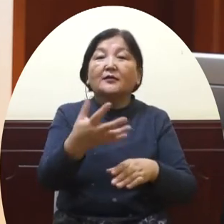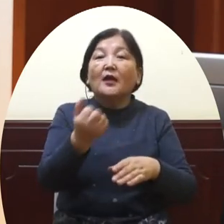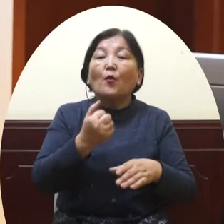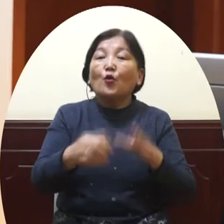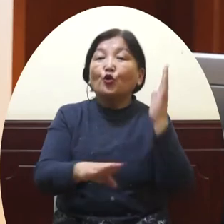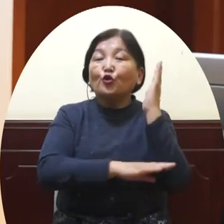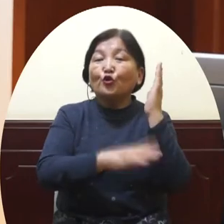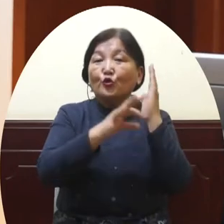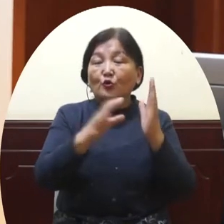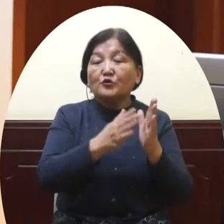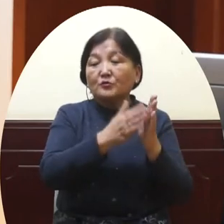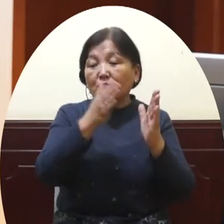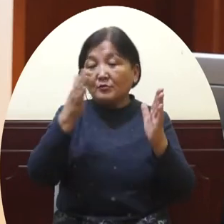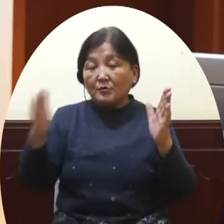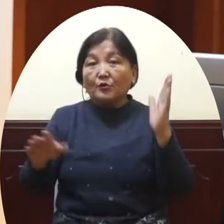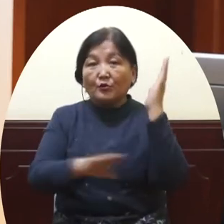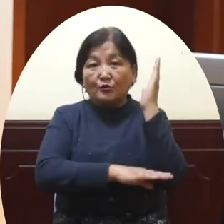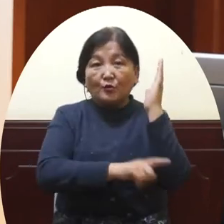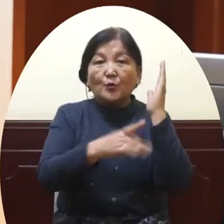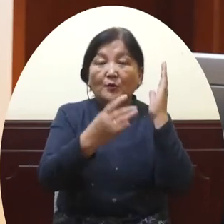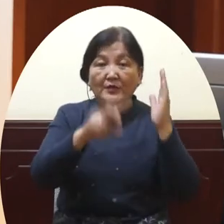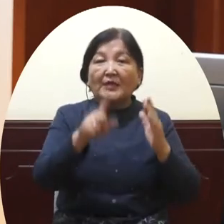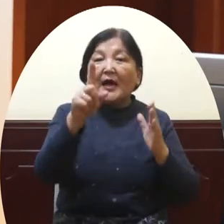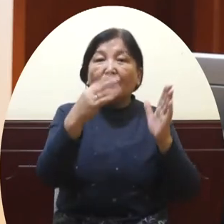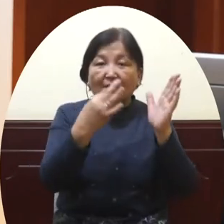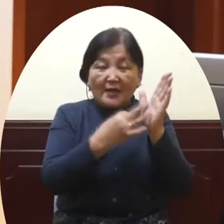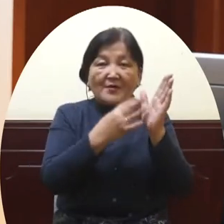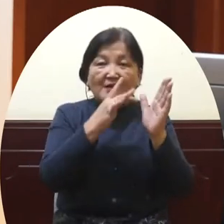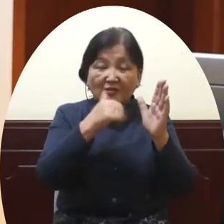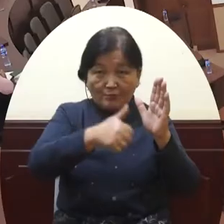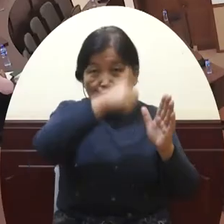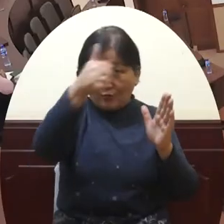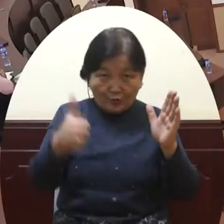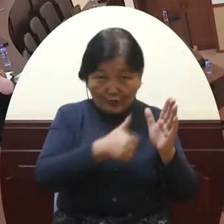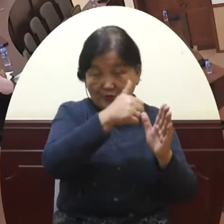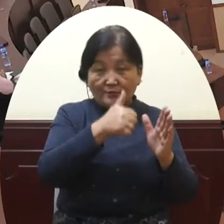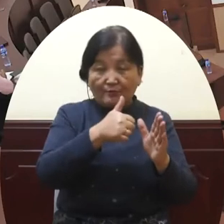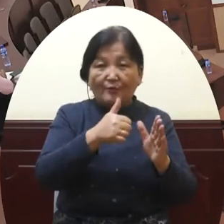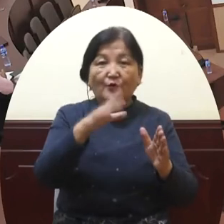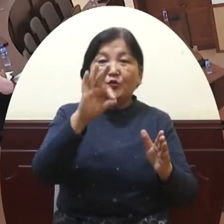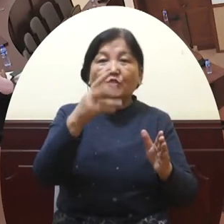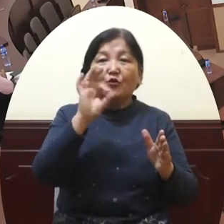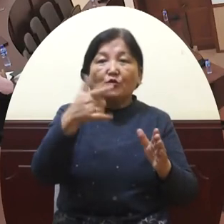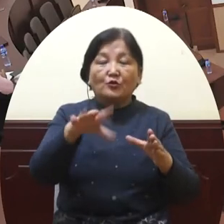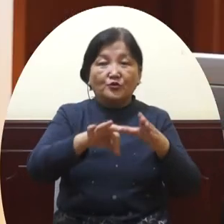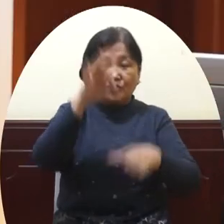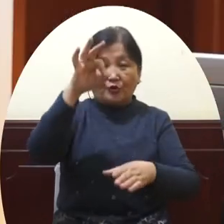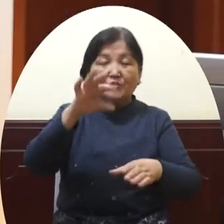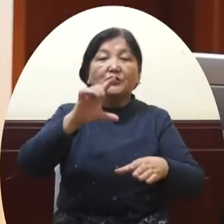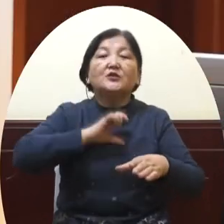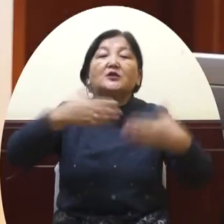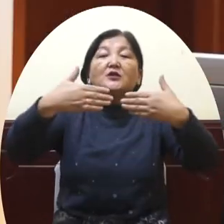хүртэл 18 нас хүрсэн тохиолдолд сонгогчийн сонгох эрх нэгдэж байгаа гэдгийг ойлгох хэрэгтэй.